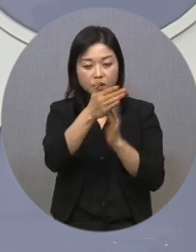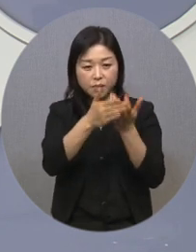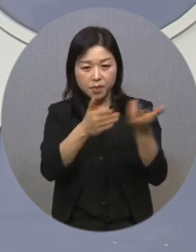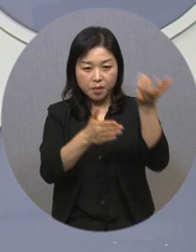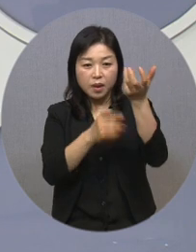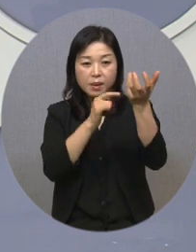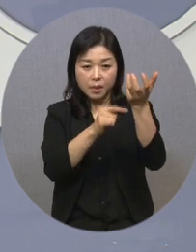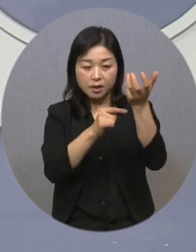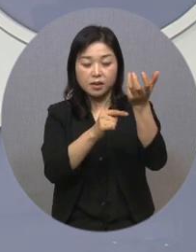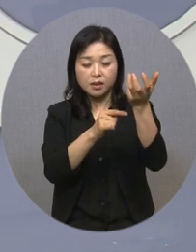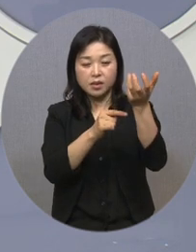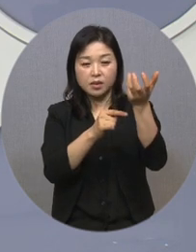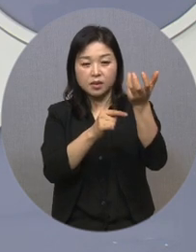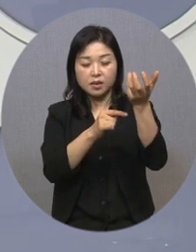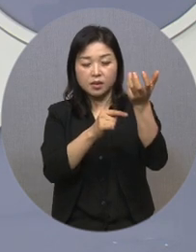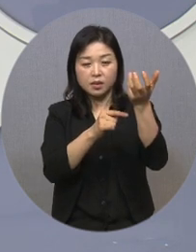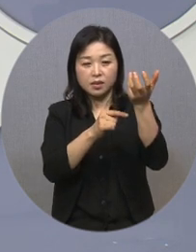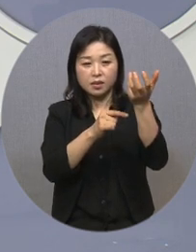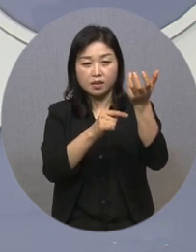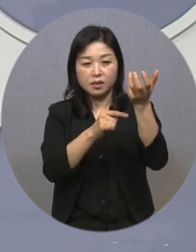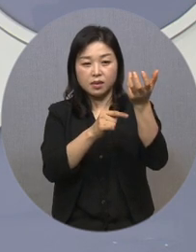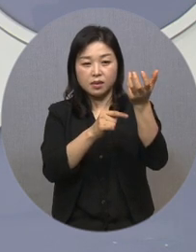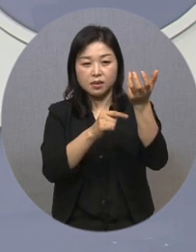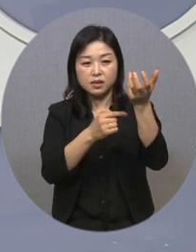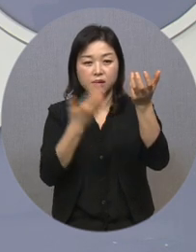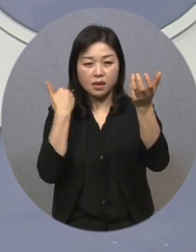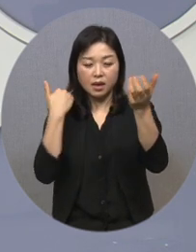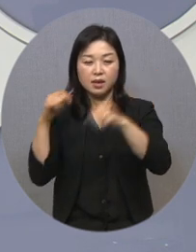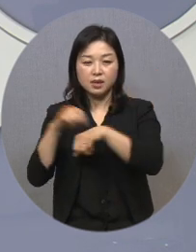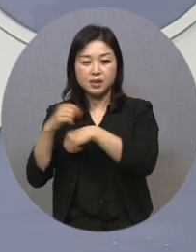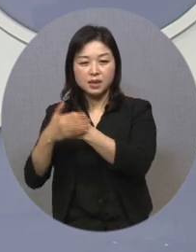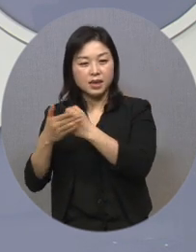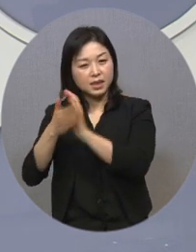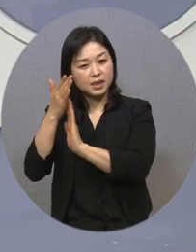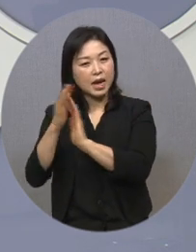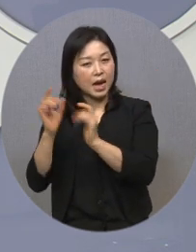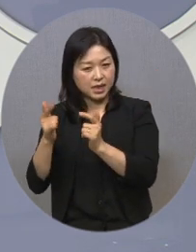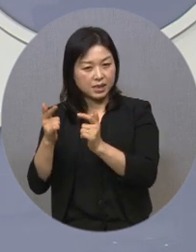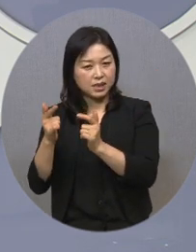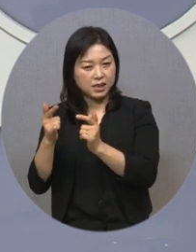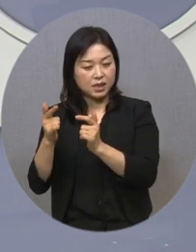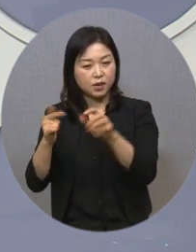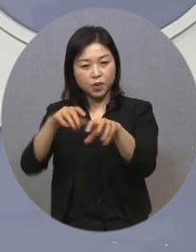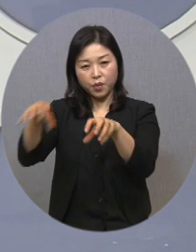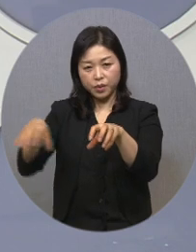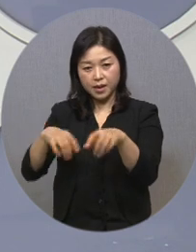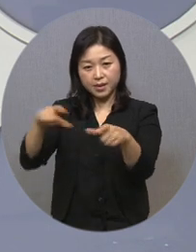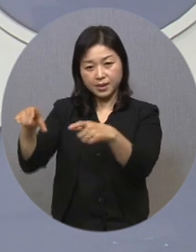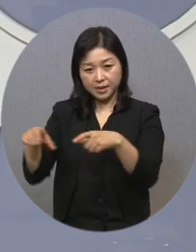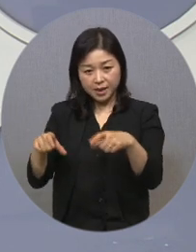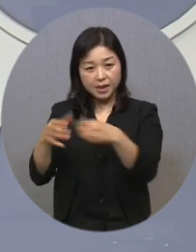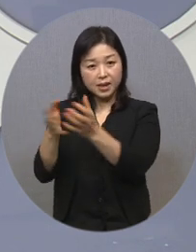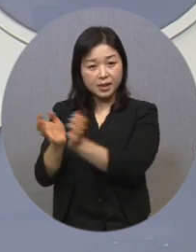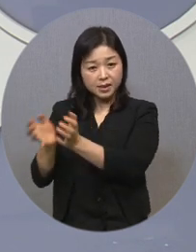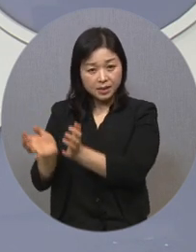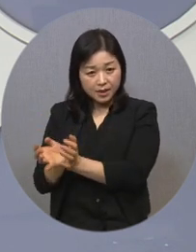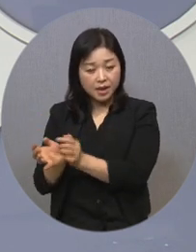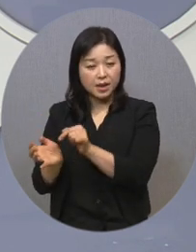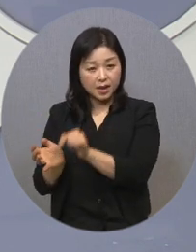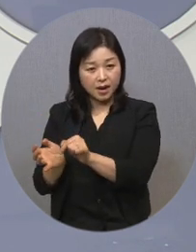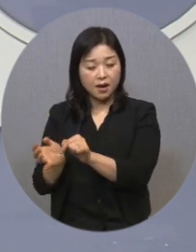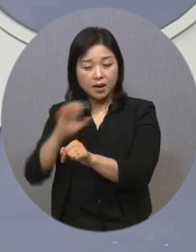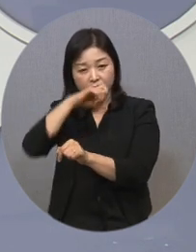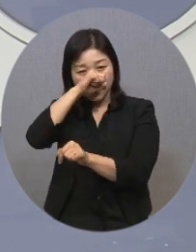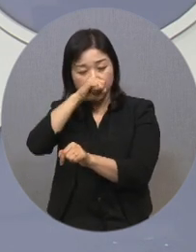이 특례시를 두는 거로 인해 가지고 기존 특례시가 아닌 주변의 기초자치단체가